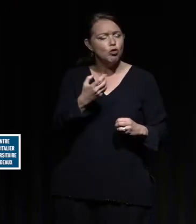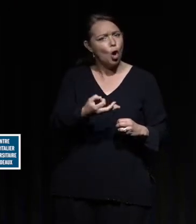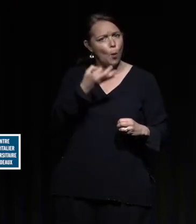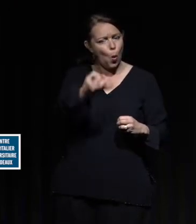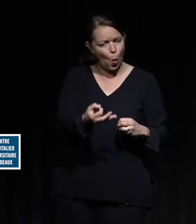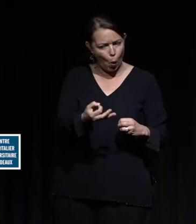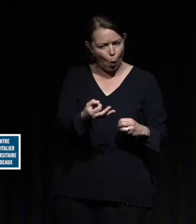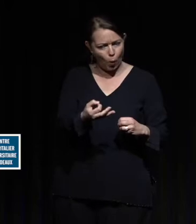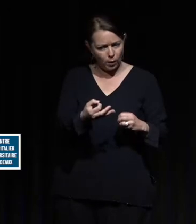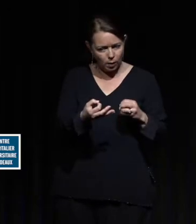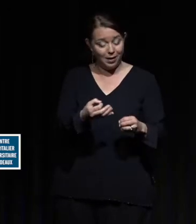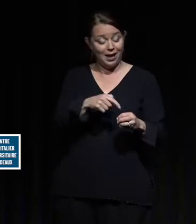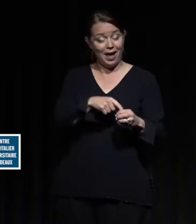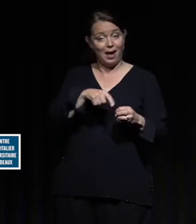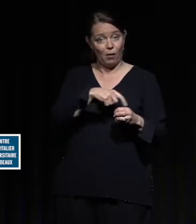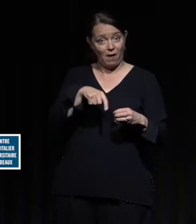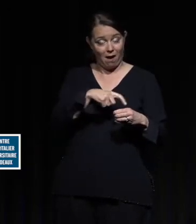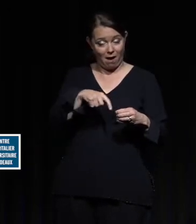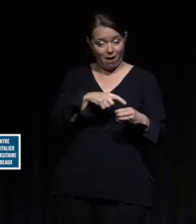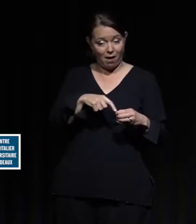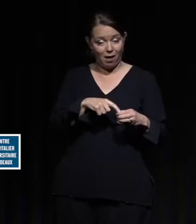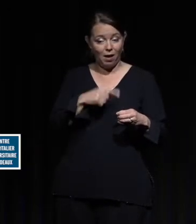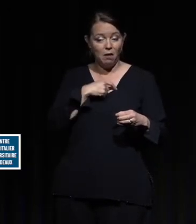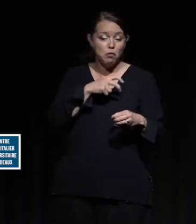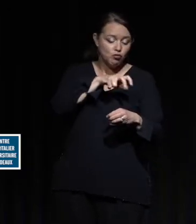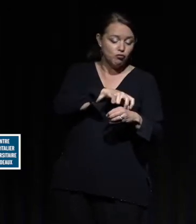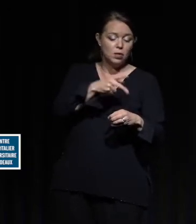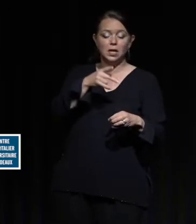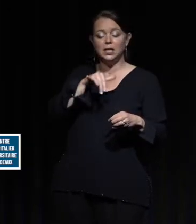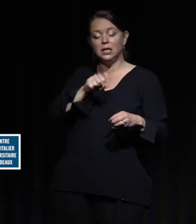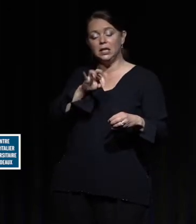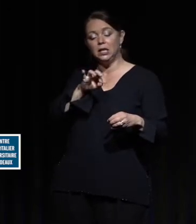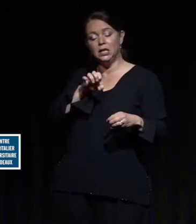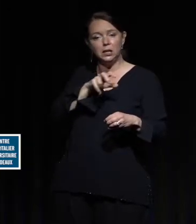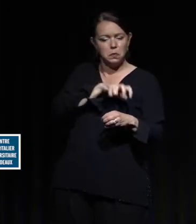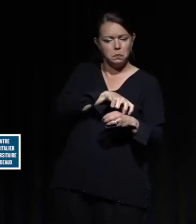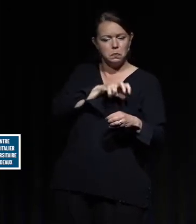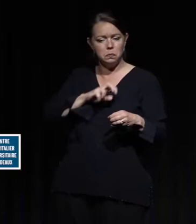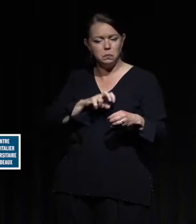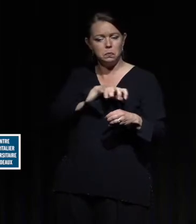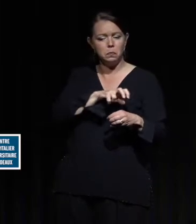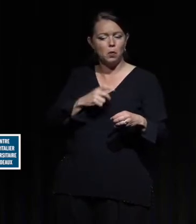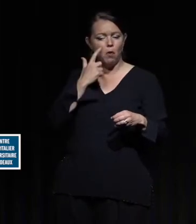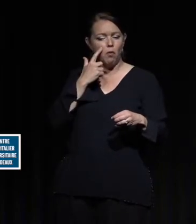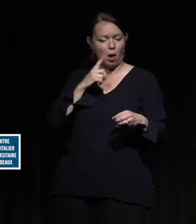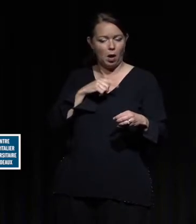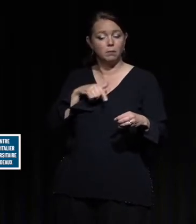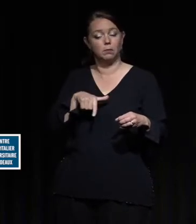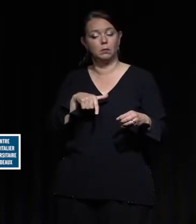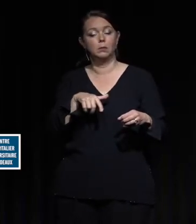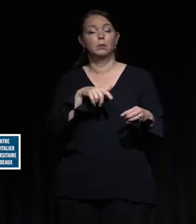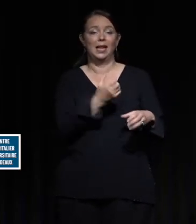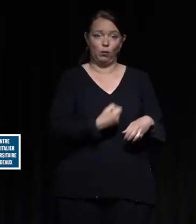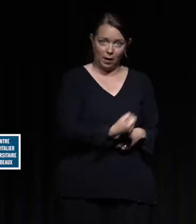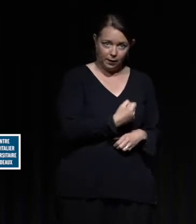Et vous avez un ovaire qui a un kyste de taille moyenne. Vous le voyez à deux endroits, en échographie, en IRM. Les diagnostics